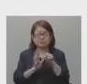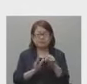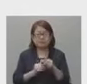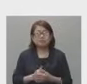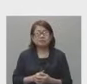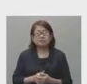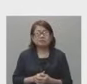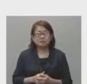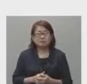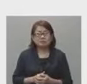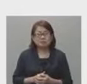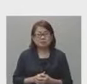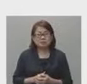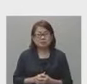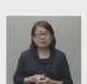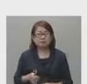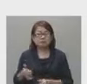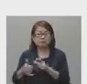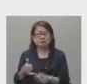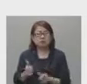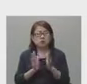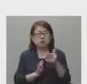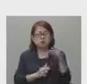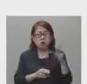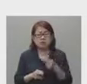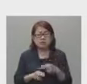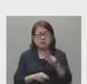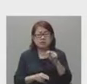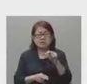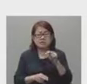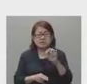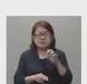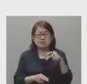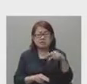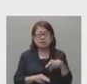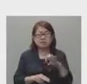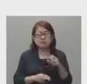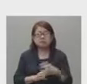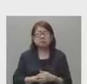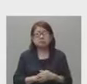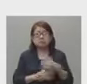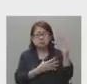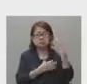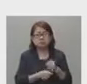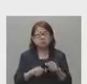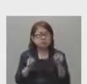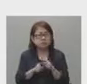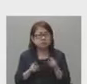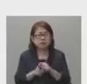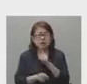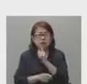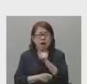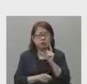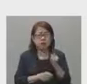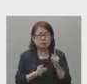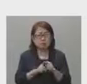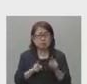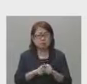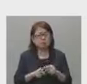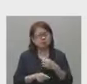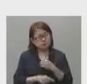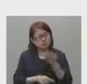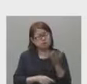ม้แต่บุคคลภายนอกท่านนิพิษนะของพรรคประชาธิปัตย์ก็ไม่รอดนะก็โดนนะซึ่งเรื่องนี้ผมก็ต้องวิง